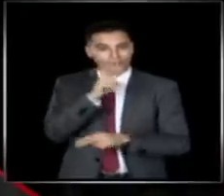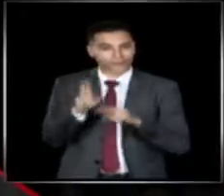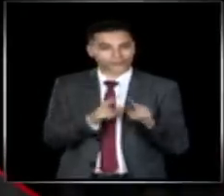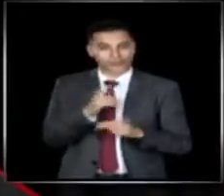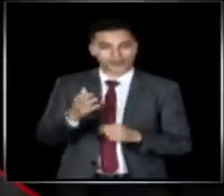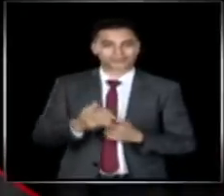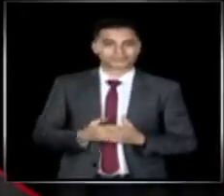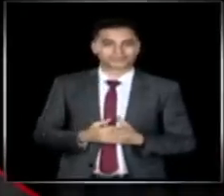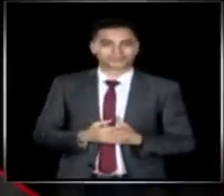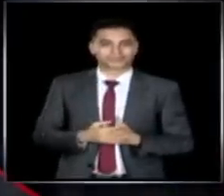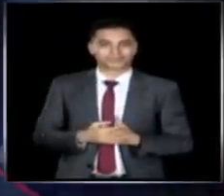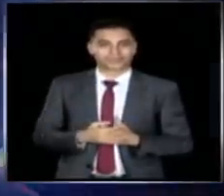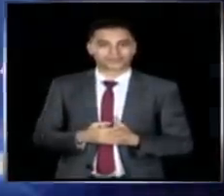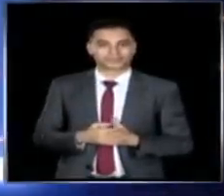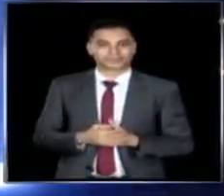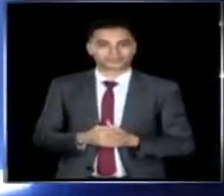العلم،